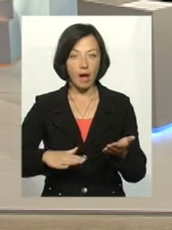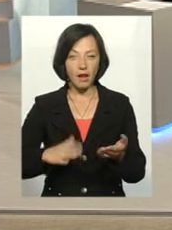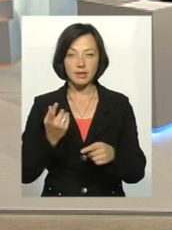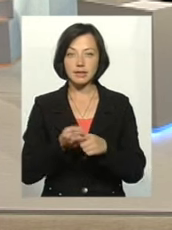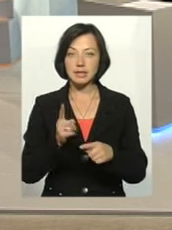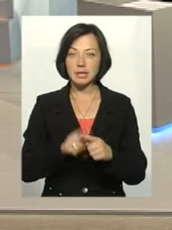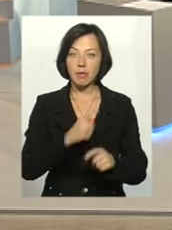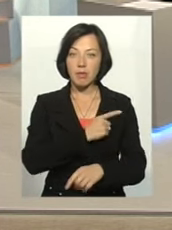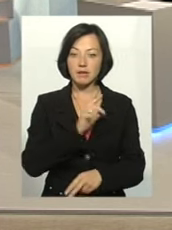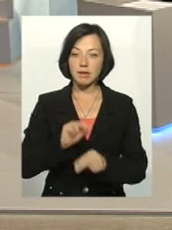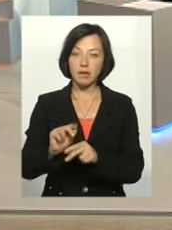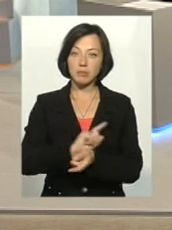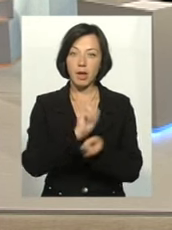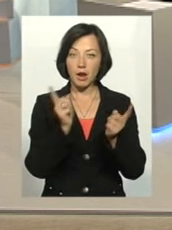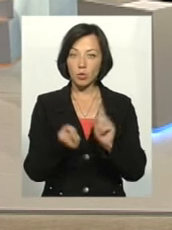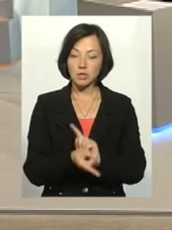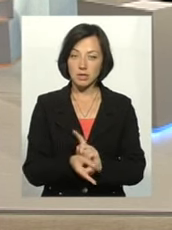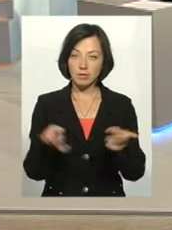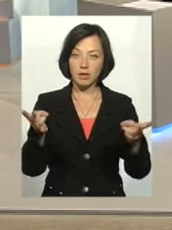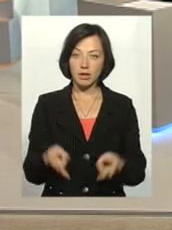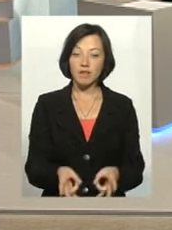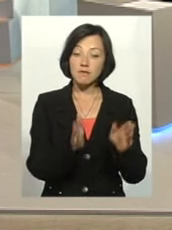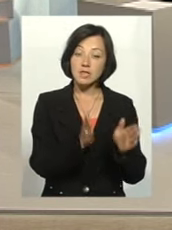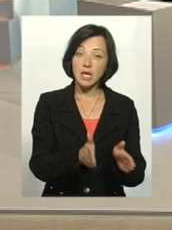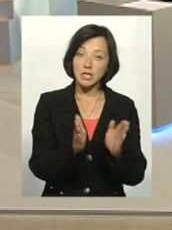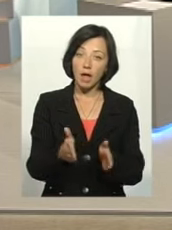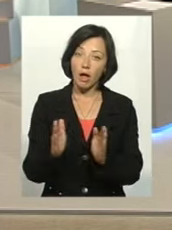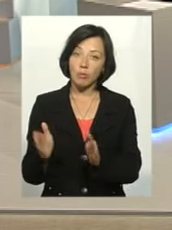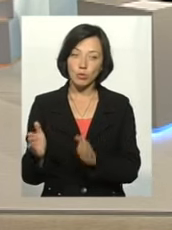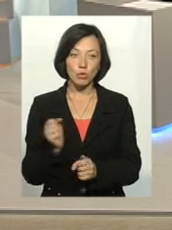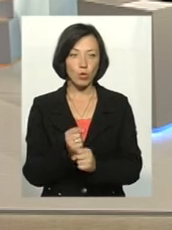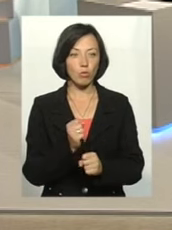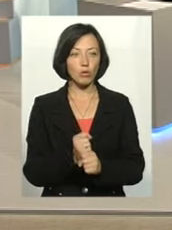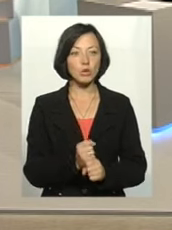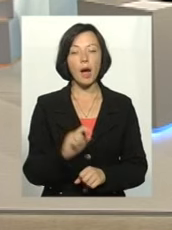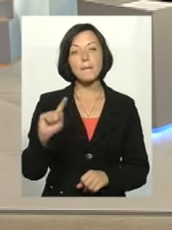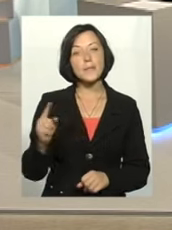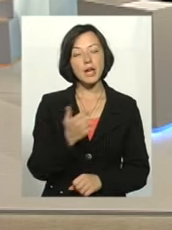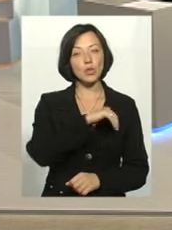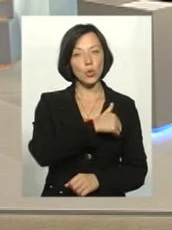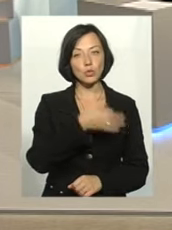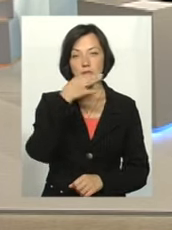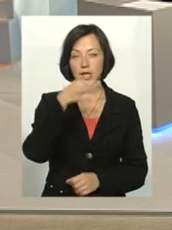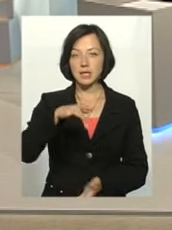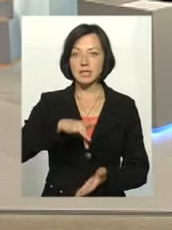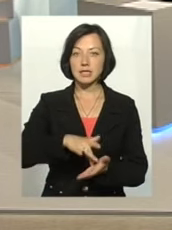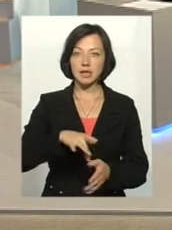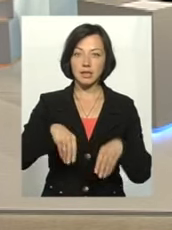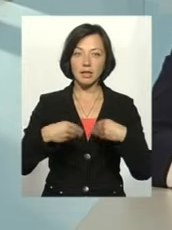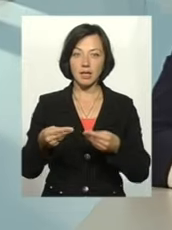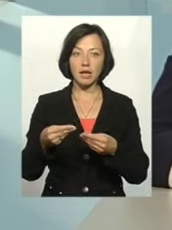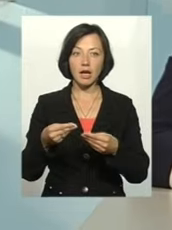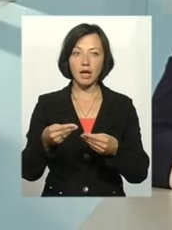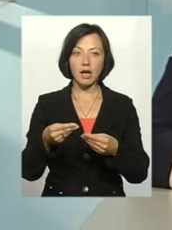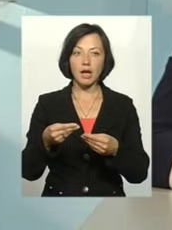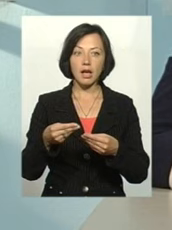цей майстер-клас мав би перерости в системну роботу. По-перше, хочу сказати, що Центр надання адміністративних послуг